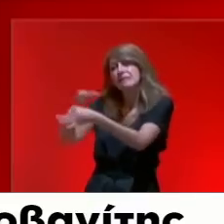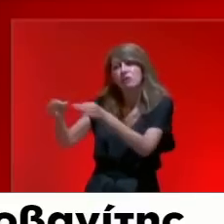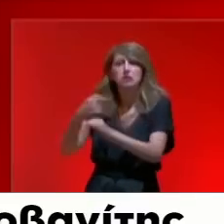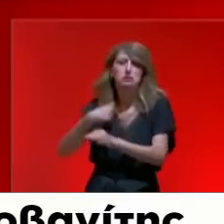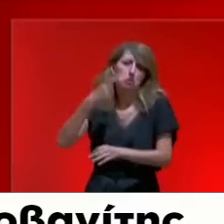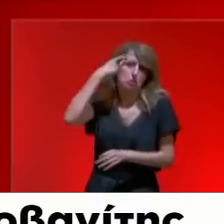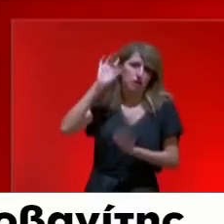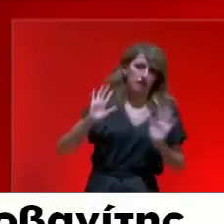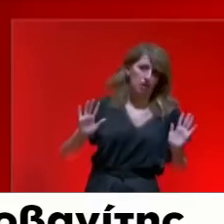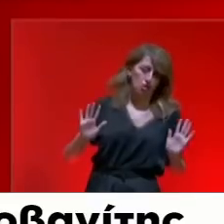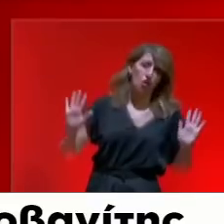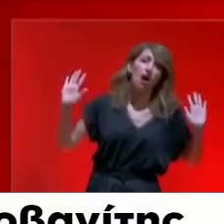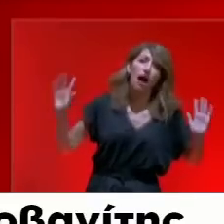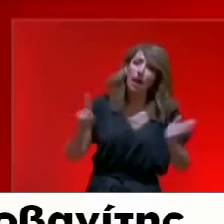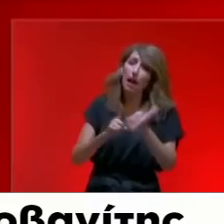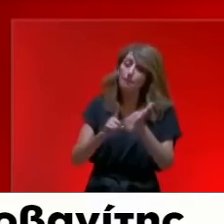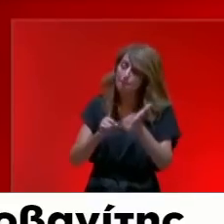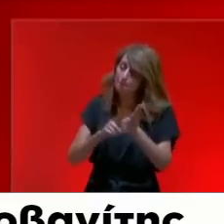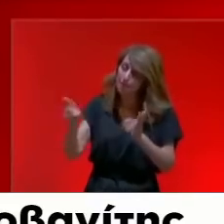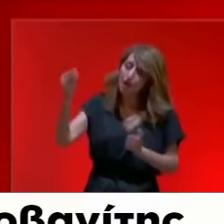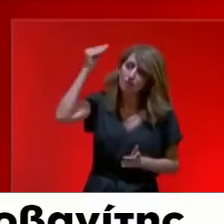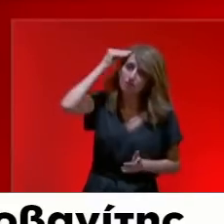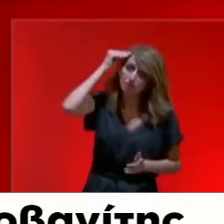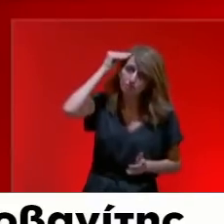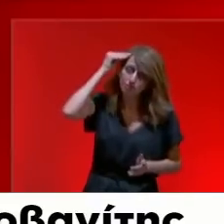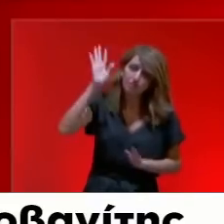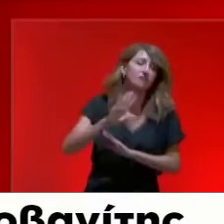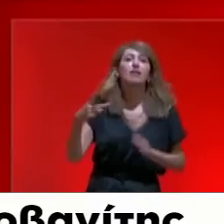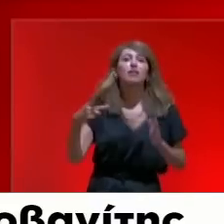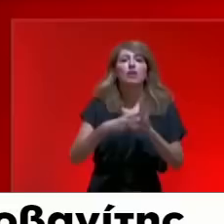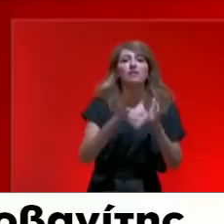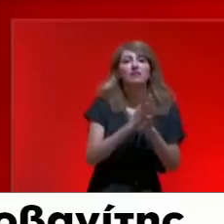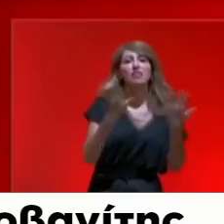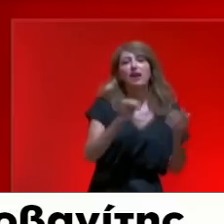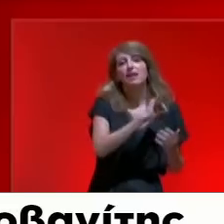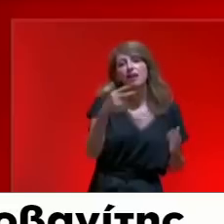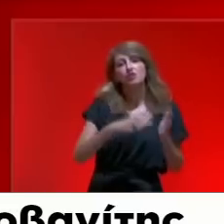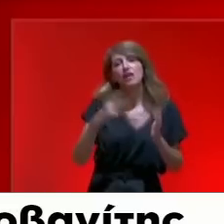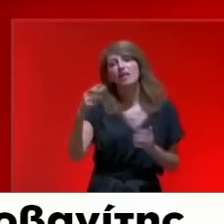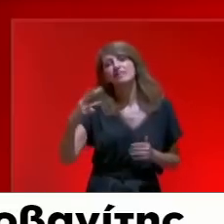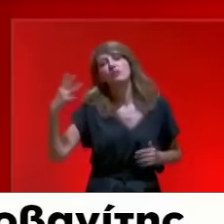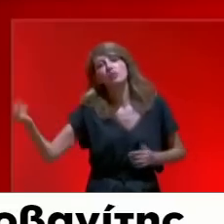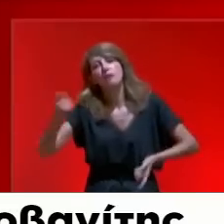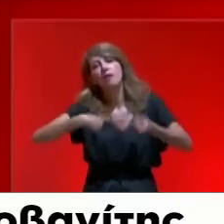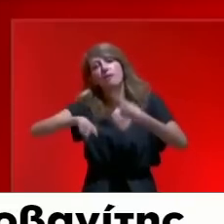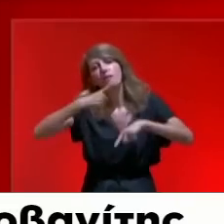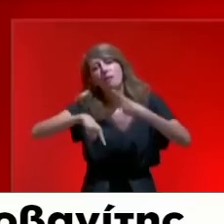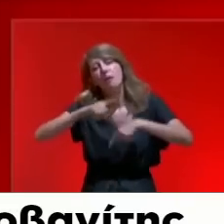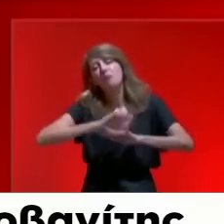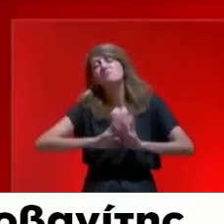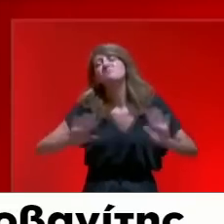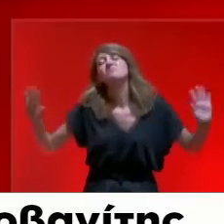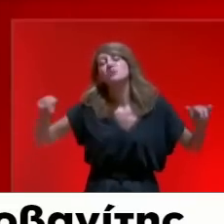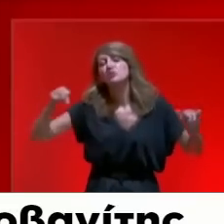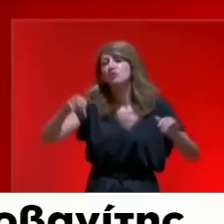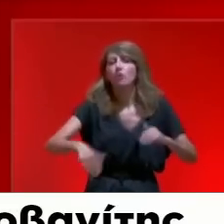ήττα, πάμε να ξανασηκωθούμε δηλαδή με τις υποψηφιότητες και με τη συμμετοχή, που η συμμετοχή για μας είναι το πρώτο κορυφαίο ζήτημα. Το πρώτο κορυφαίο